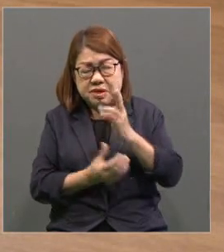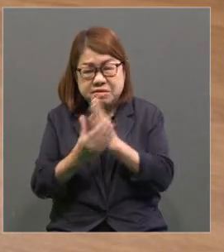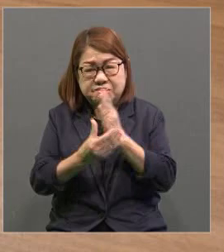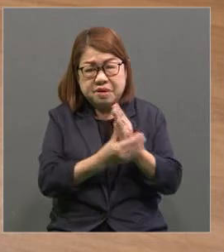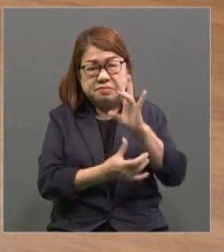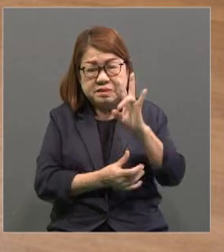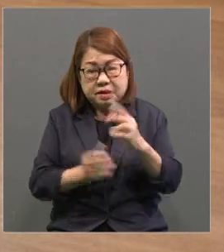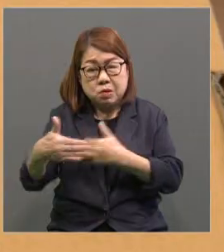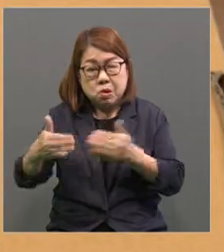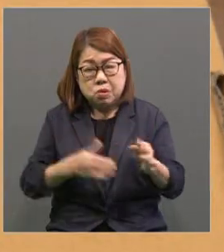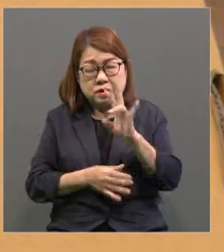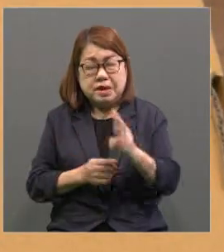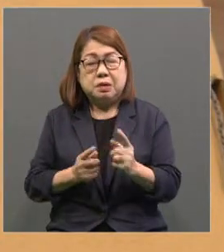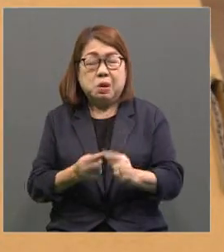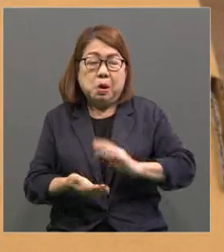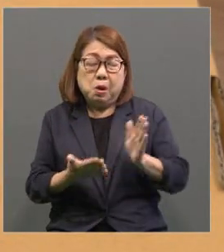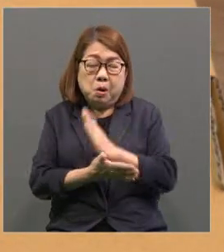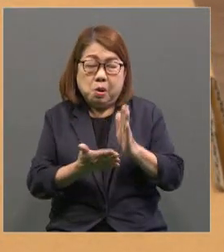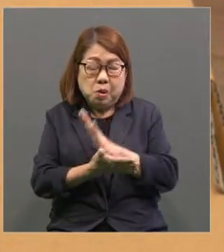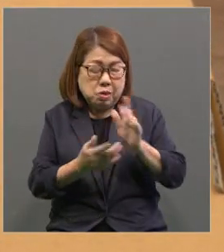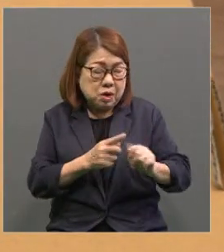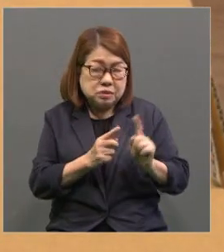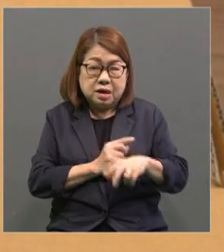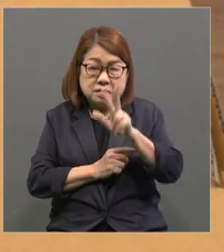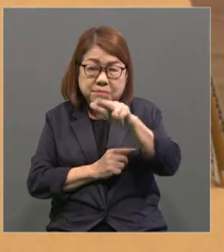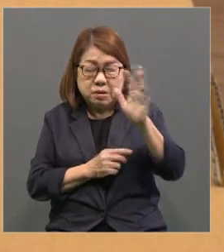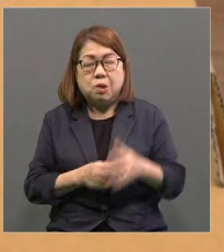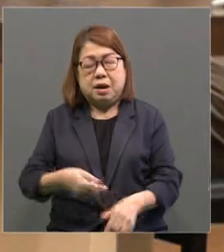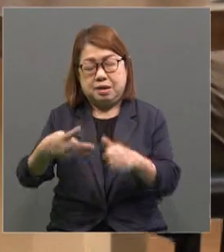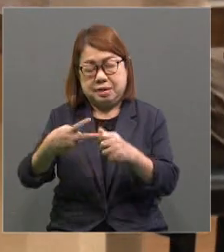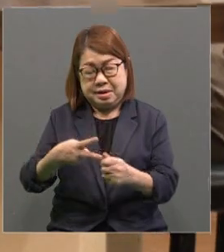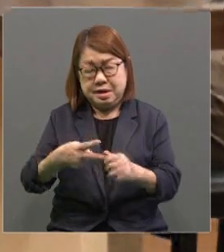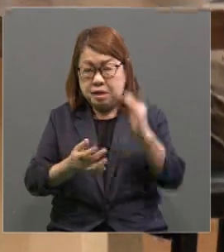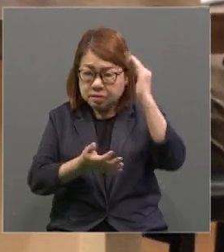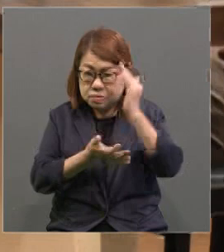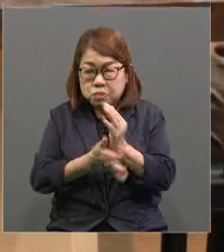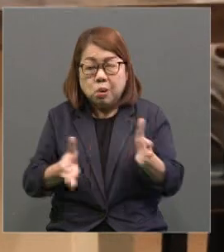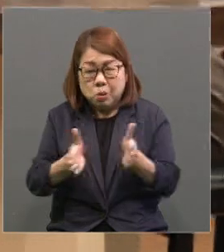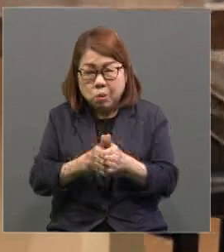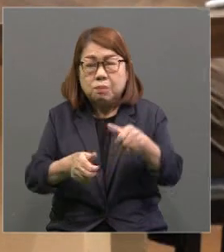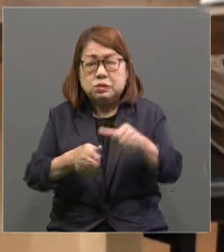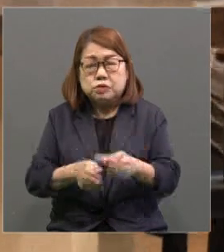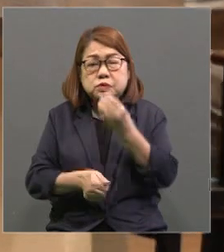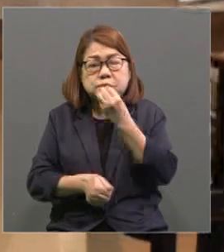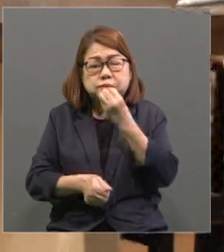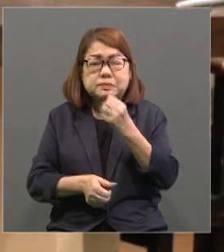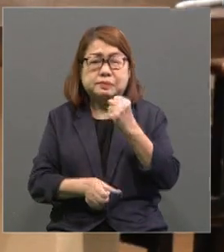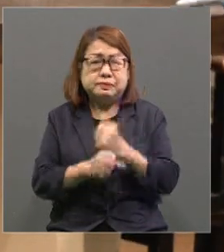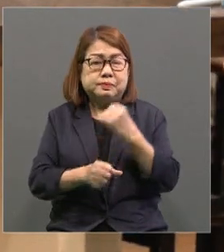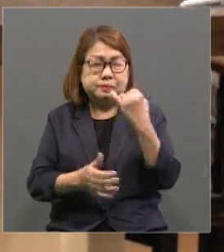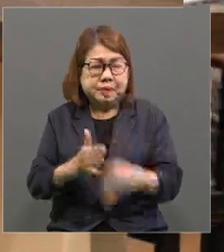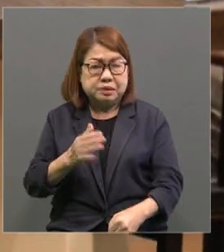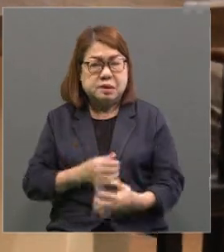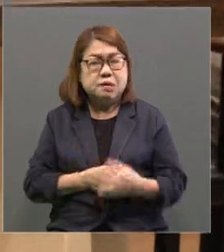ค่ะอีกสำนวนคดีเป็นคดีผู้สนับสนุนเจ้าพนักงานปฏิบัติหรือละเว้นการปฏิบัติหน้าที่โดยมิชอบซึ่งอันนี้